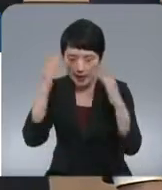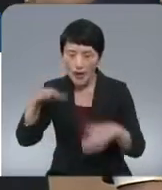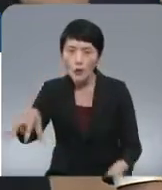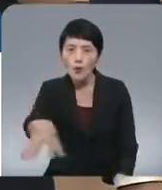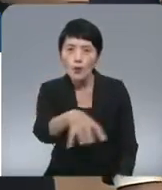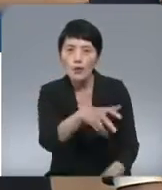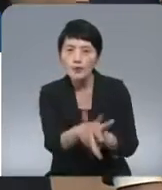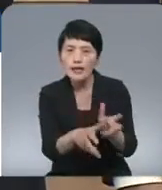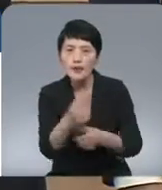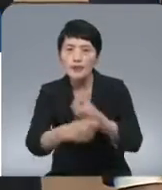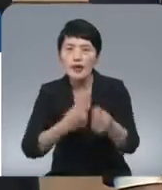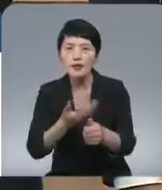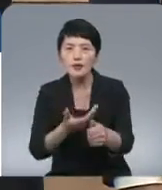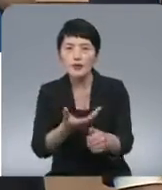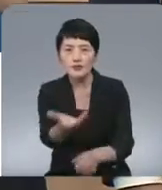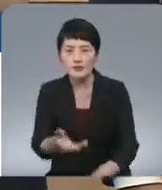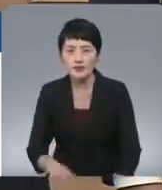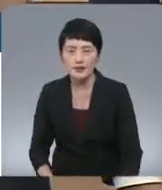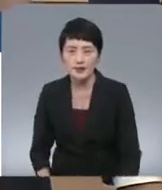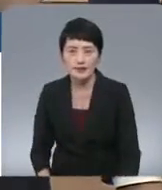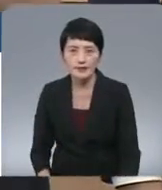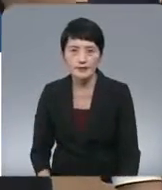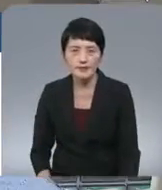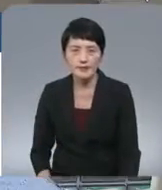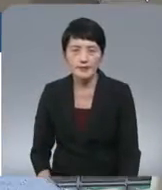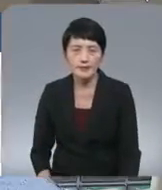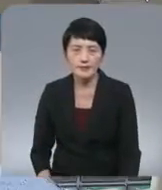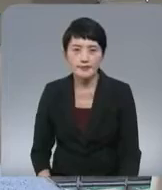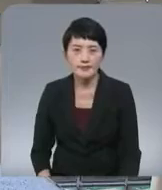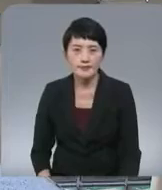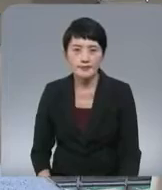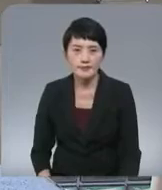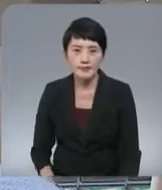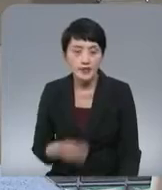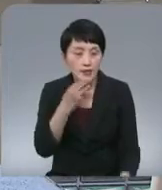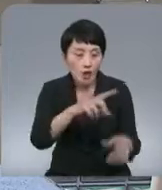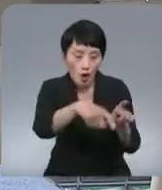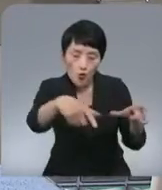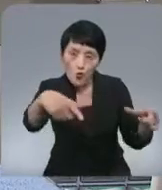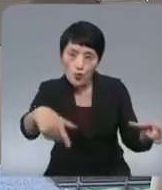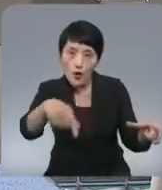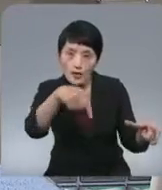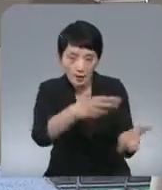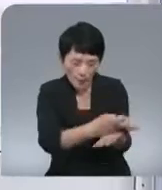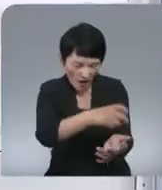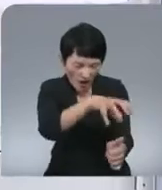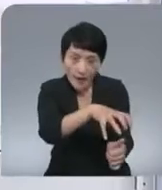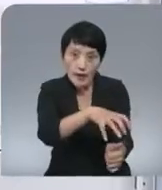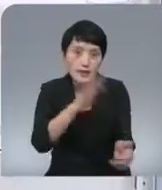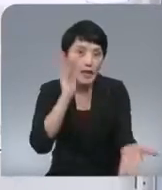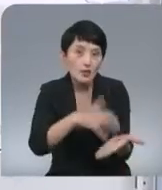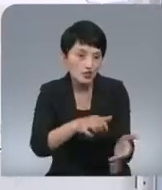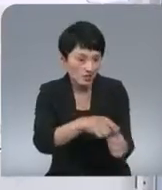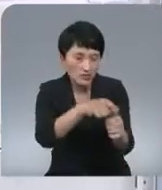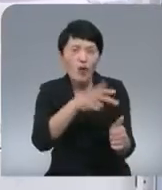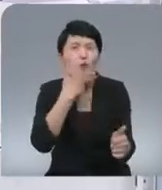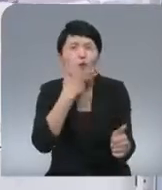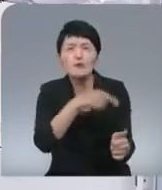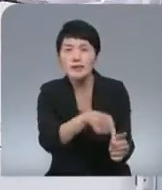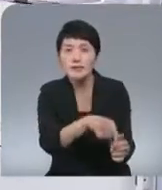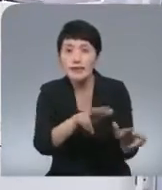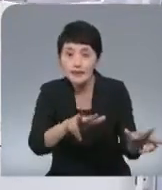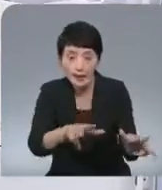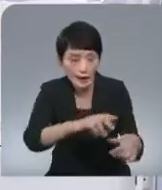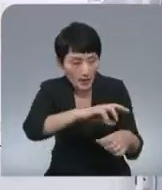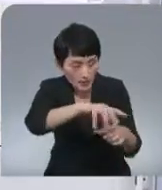будет 304 тысяч человек для достижения этой цели будет увеличено число студентов получающих подготовкой у по